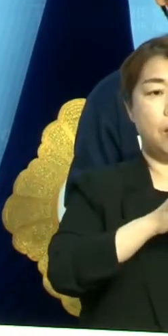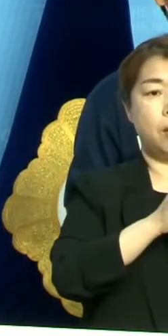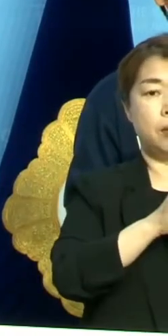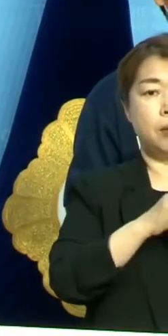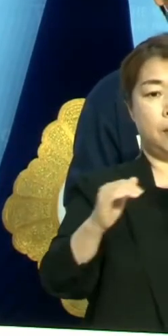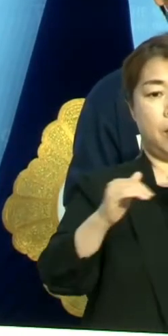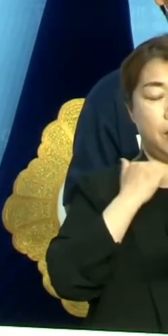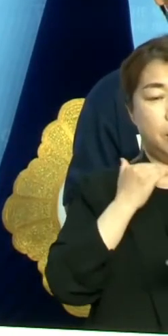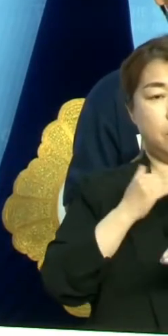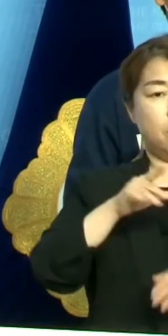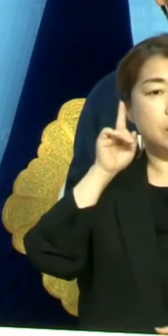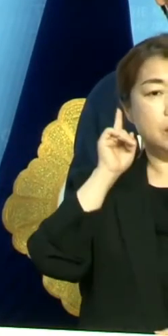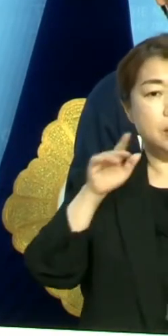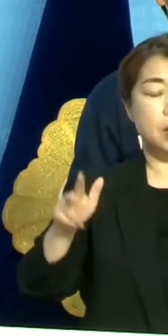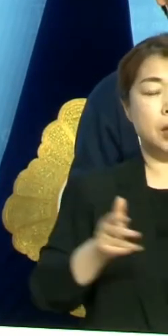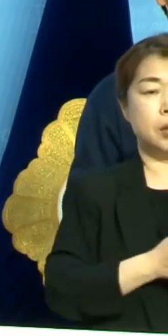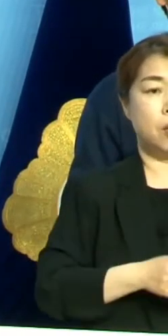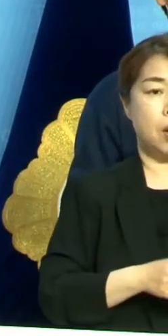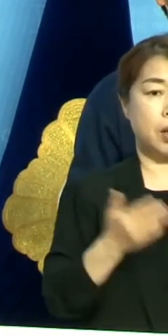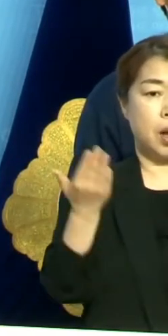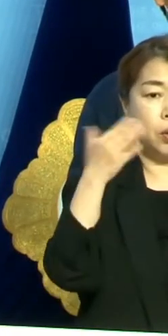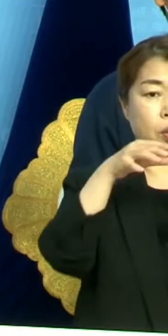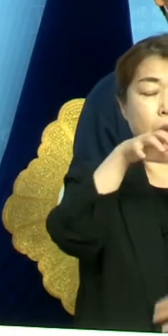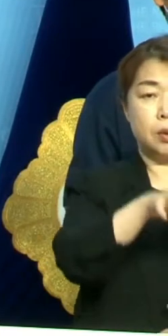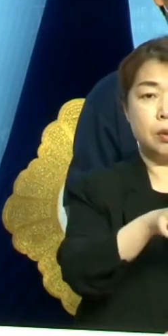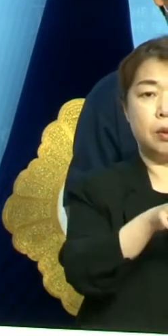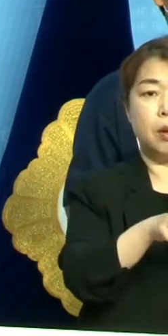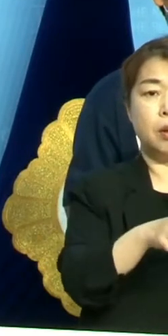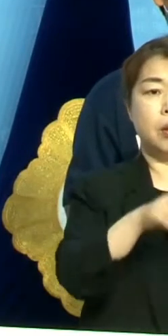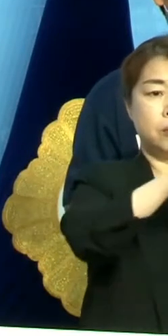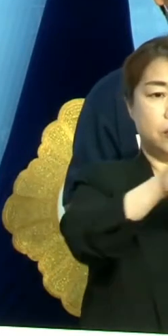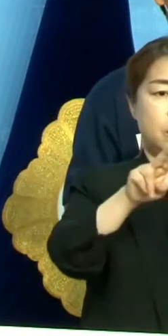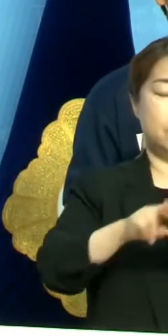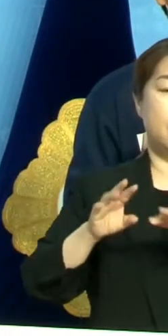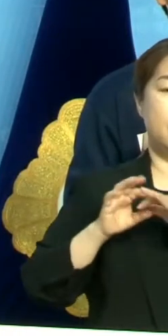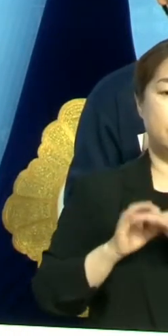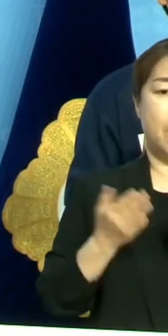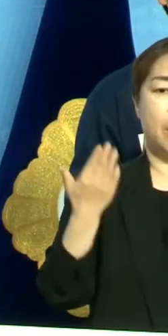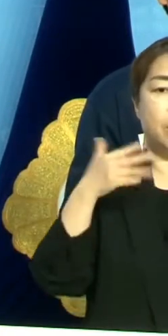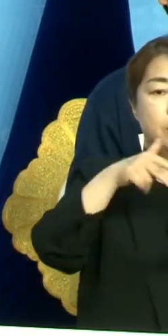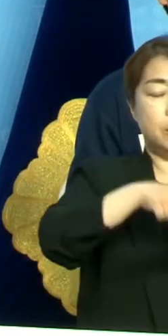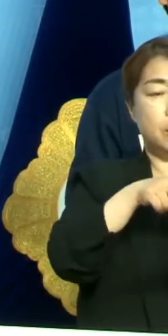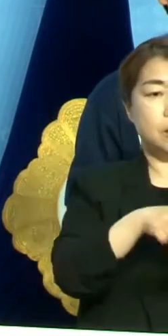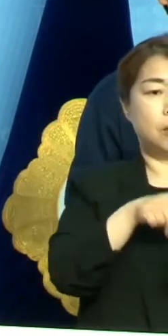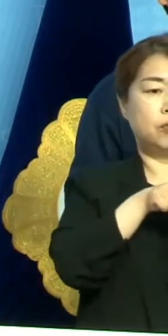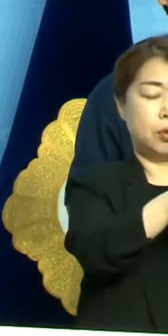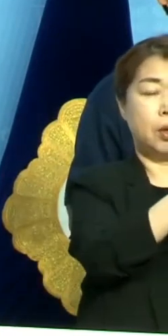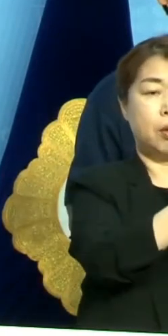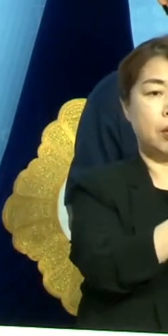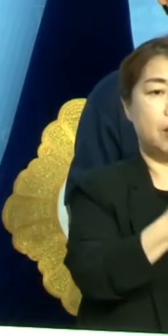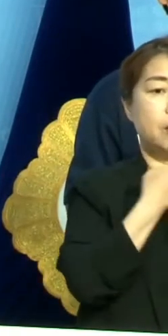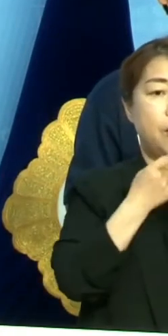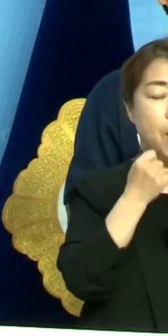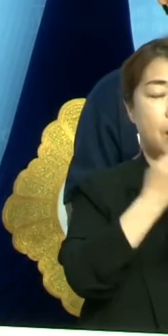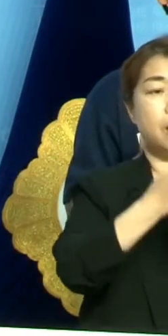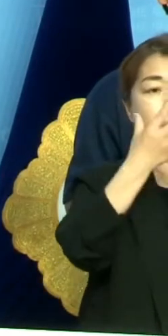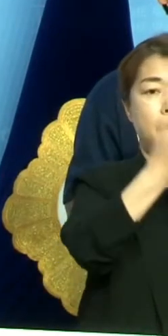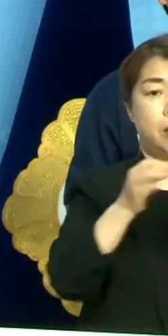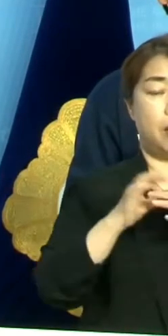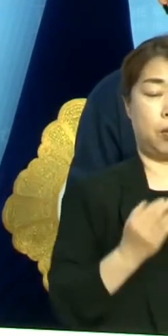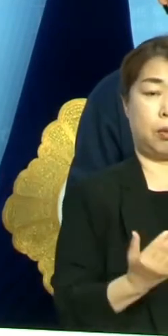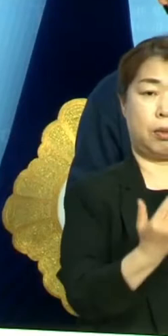메일로 지금까지 11개의 학교의 학생 분들께서 취 알에 학교 본부 차원에서 요구하거나 협박하는 사례가 지속적으로